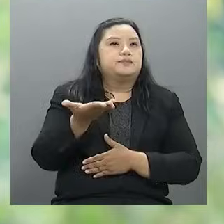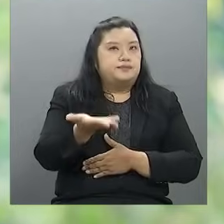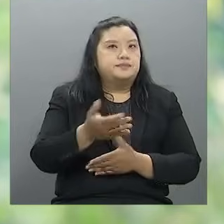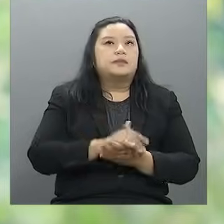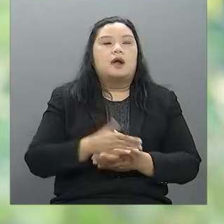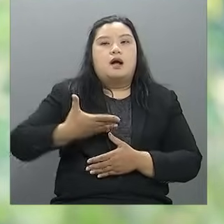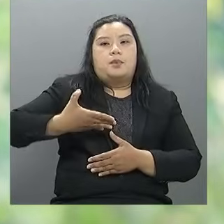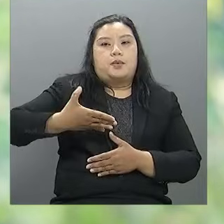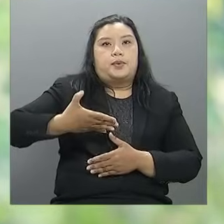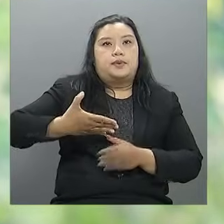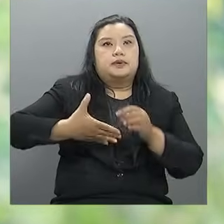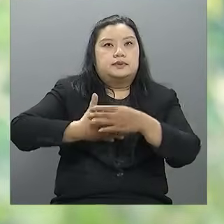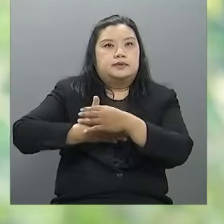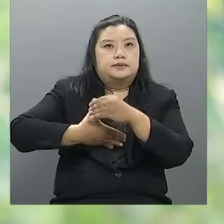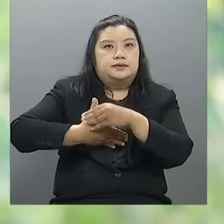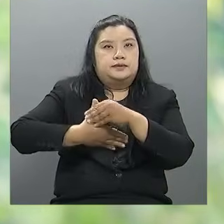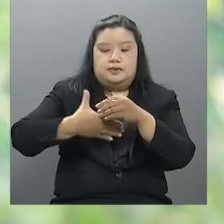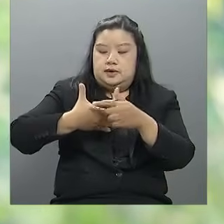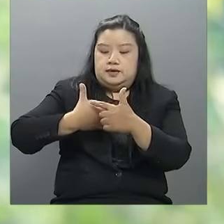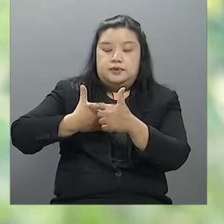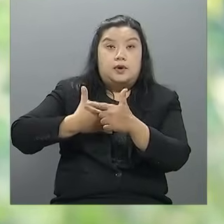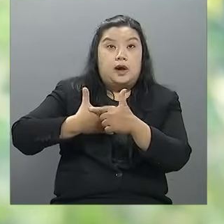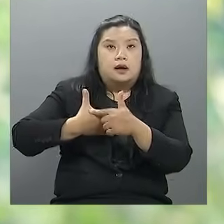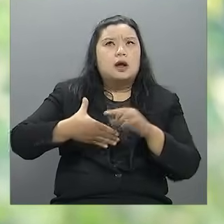หนูๆขึนมาจดทอยู่สูงทสุขเรา เรากดล